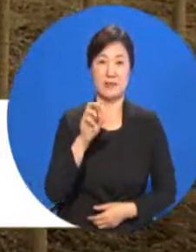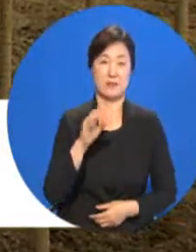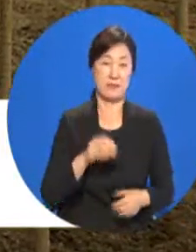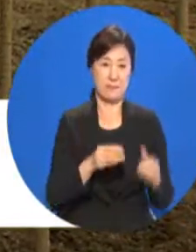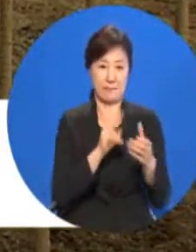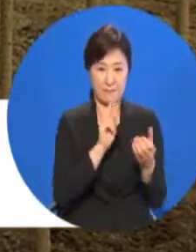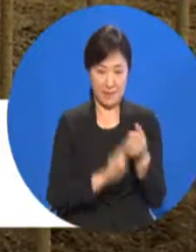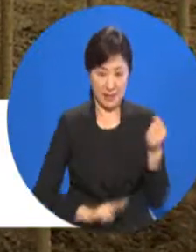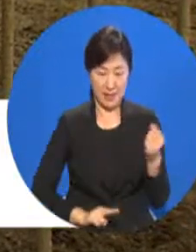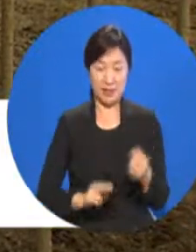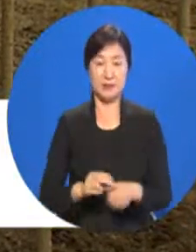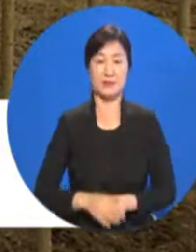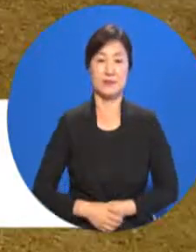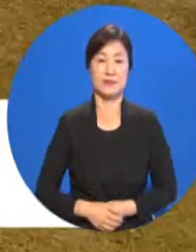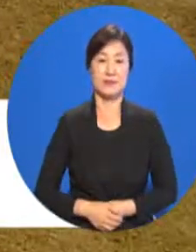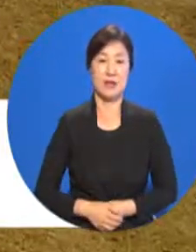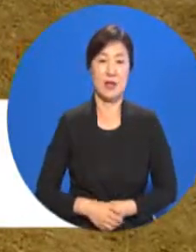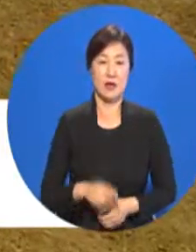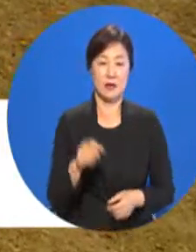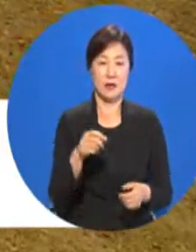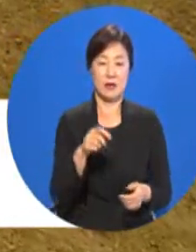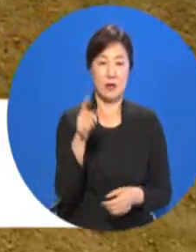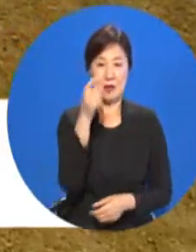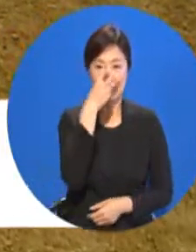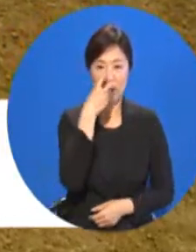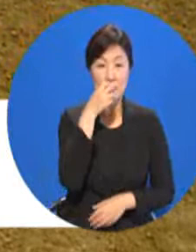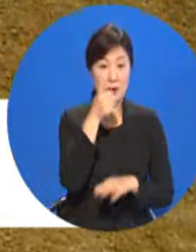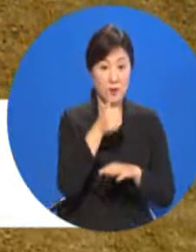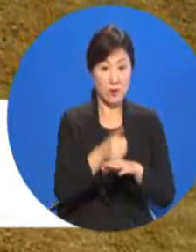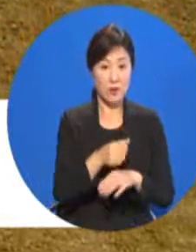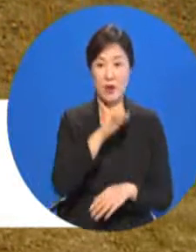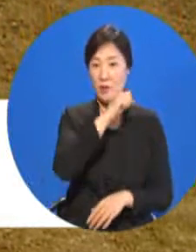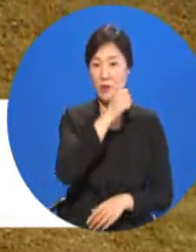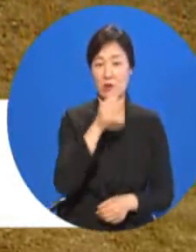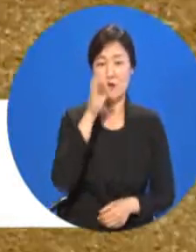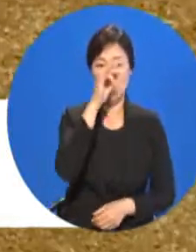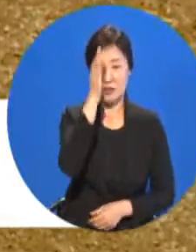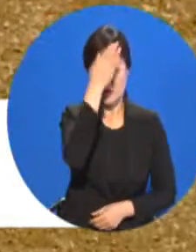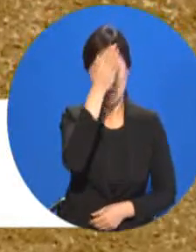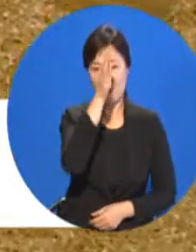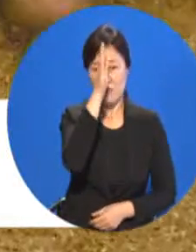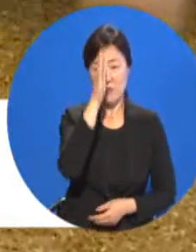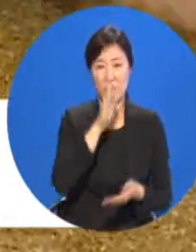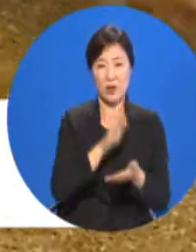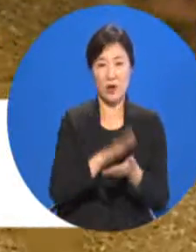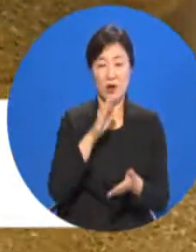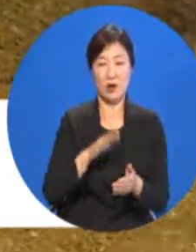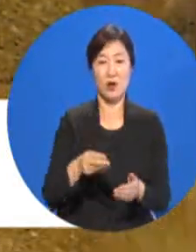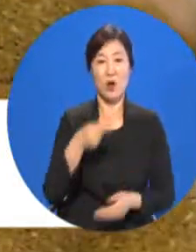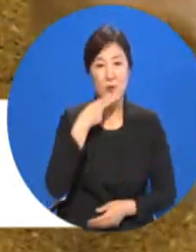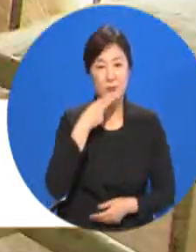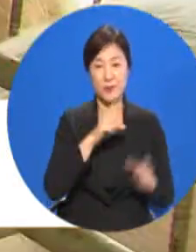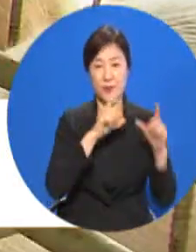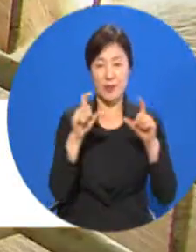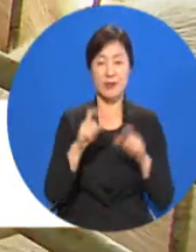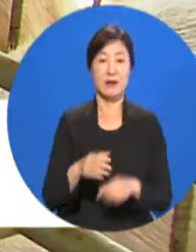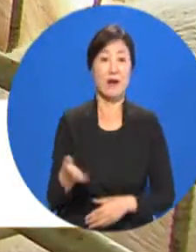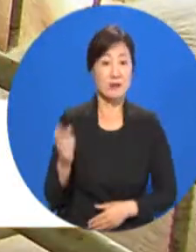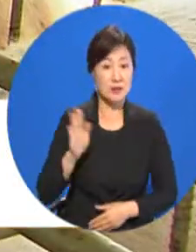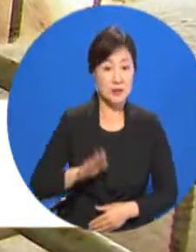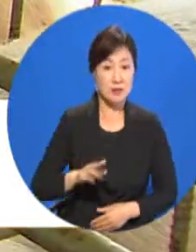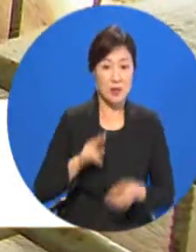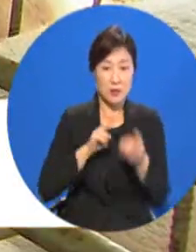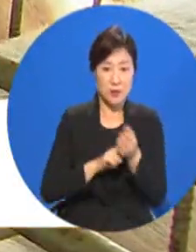한 종돈장을 대상으로 항원 검사를 한 결과 아프리카 돼지열병 음성 판정이 나왔다고 밝혔습니다. 하지만